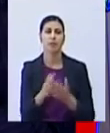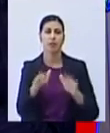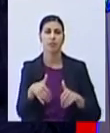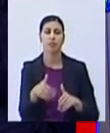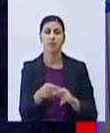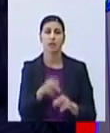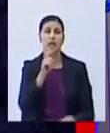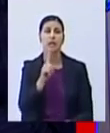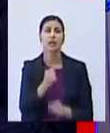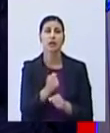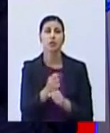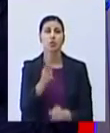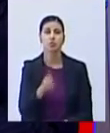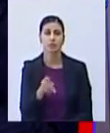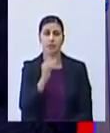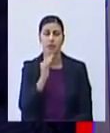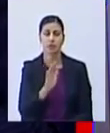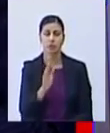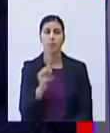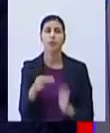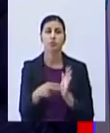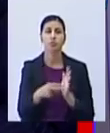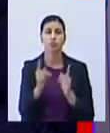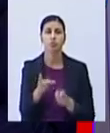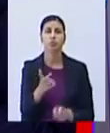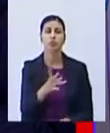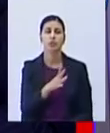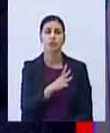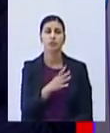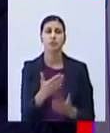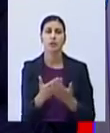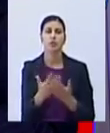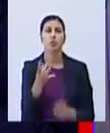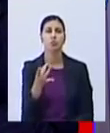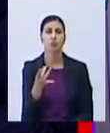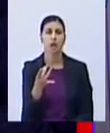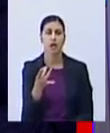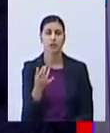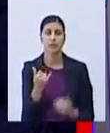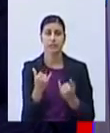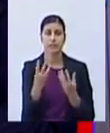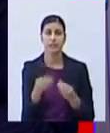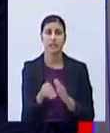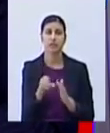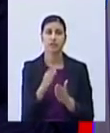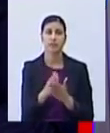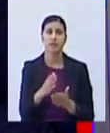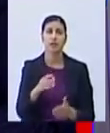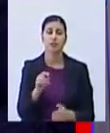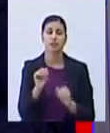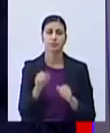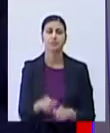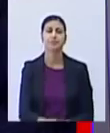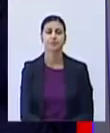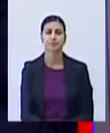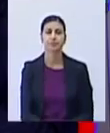უნდა მოიყვანოს გლეხმა 20 თეთრად, როცა რომ იმისი რეალური ღირებულება შეიძლება აღემატებოდეს კიდევაც 5 ლარს. აგერ დღეს არჩევნებია კარზე მომდგარი და შეიძლება